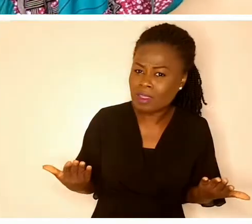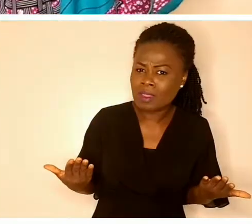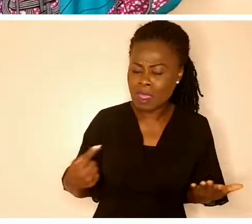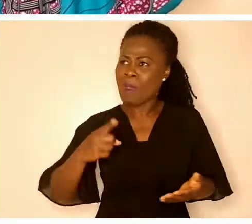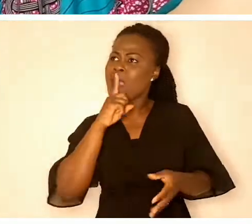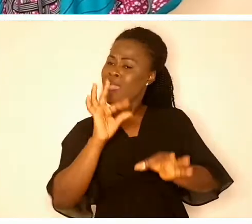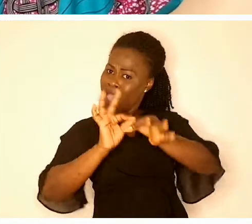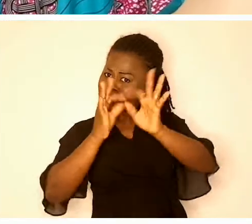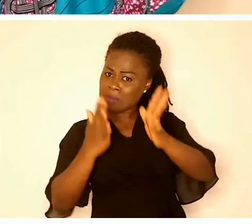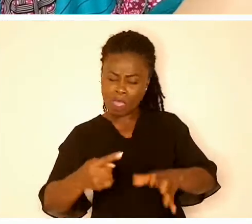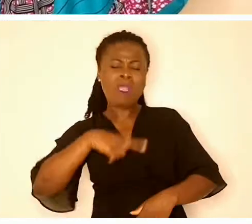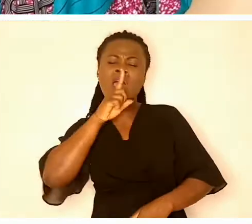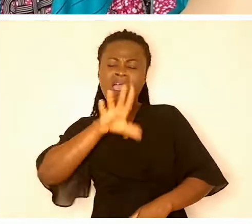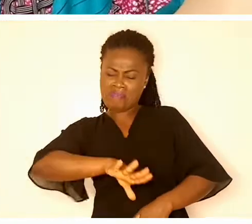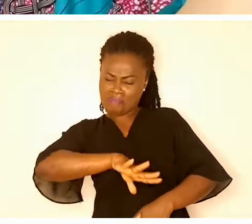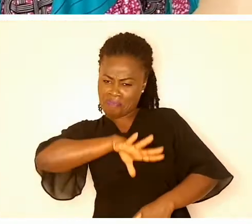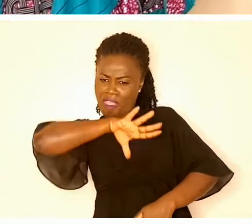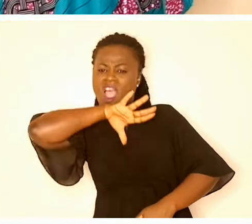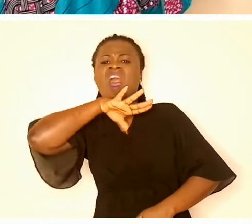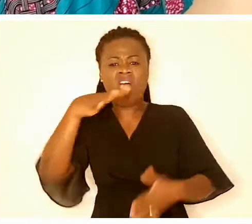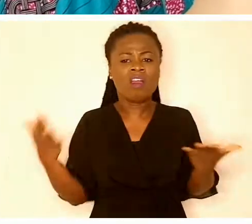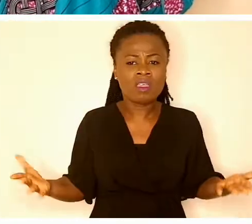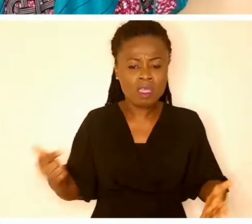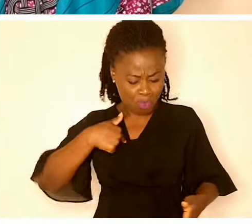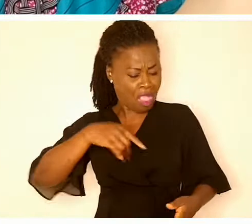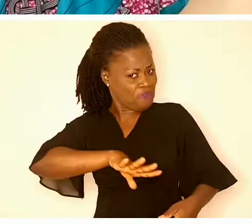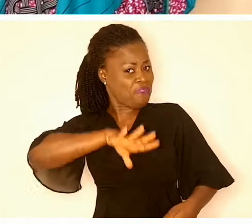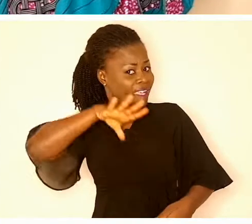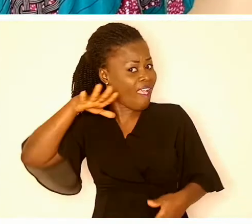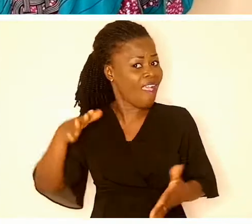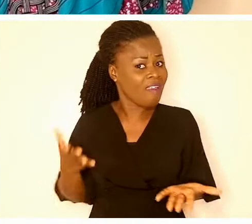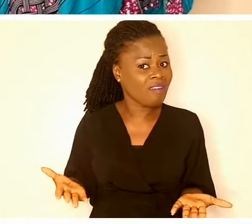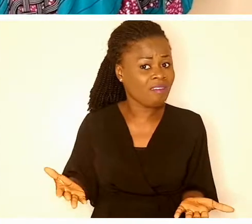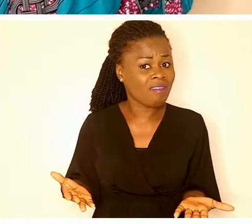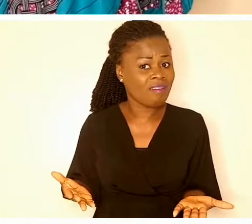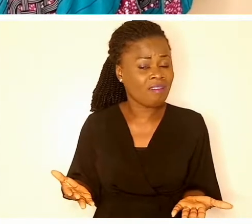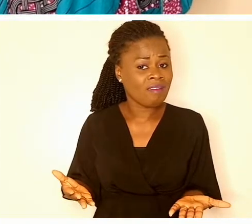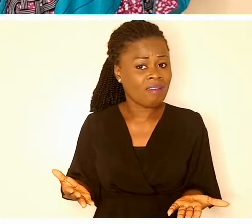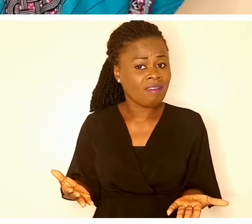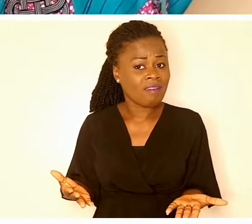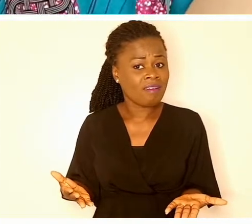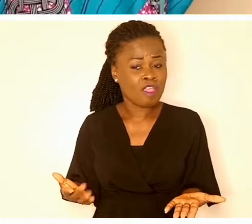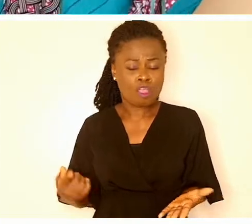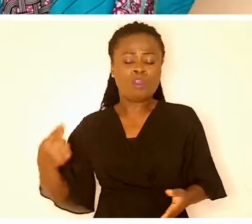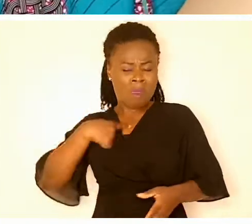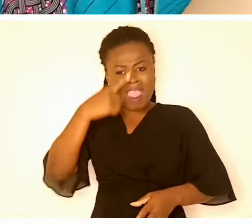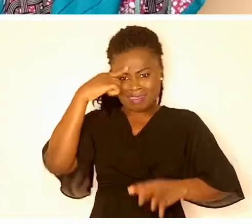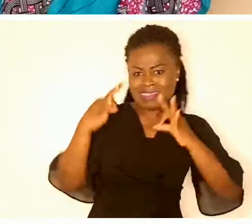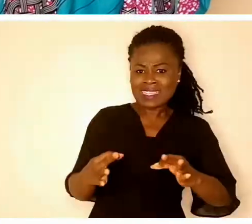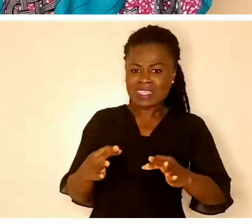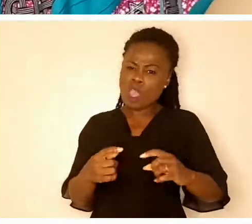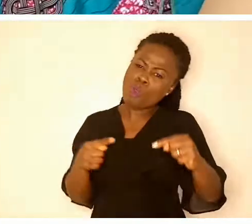Moi, je suis interprète et je suis fière de l'être. Je suis fière de l'être. J'ai décidé de mener ce